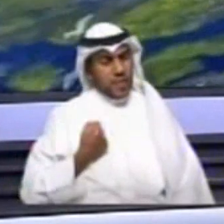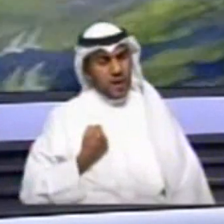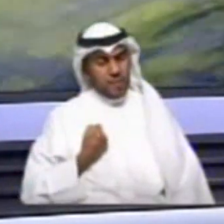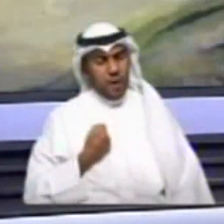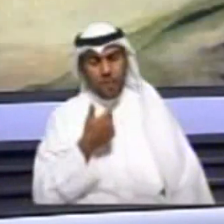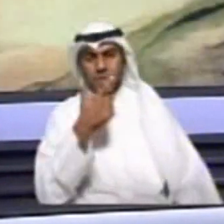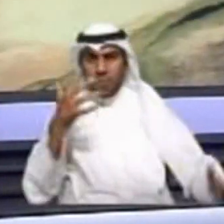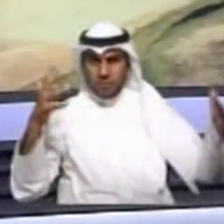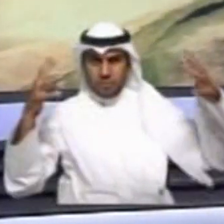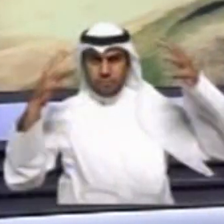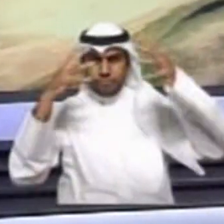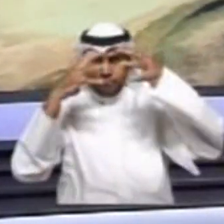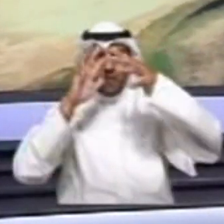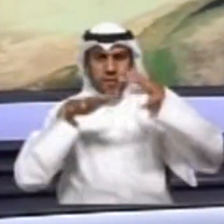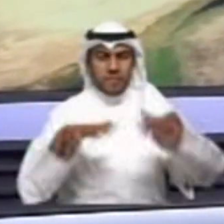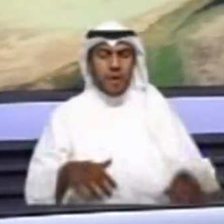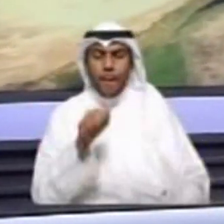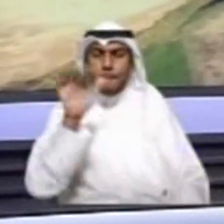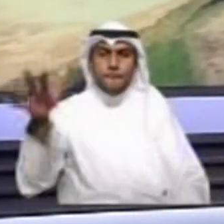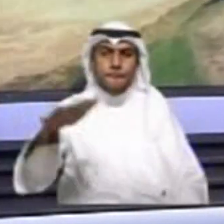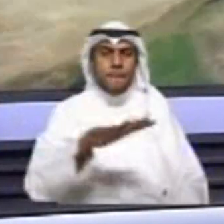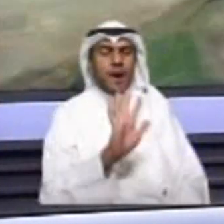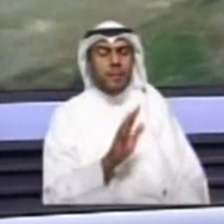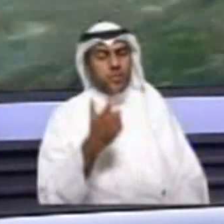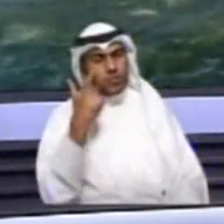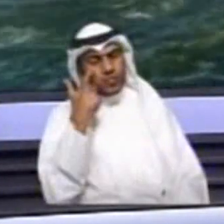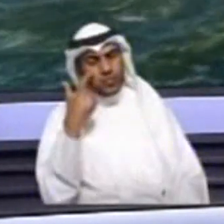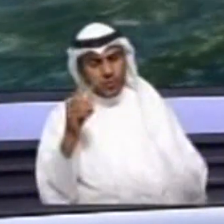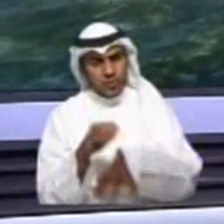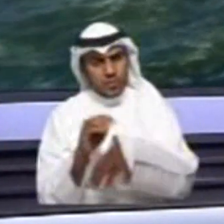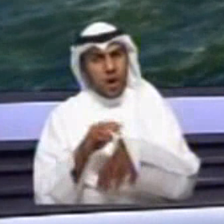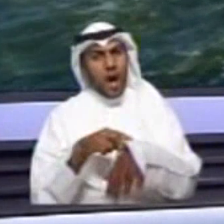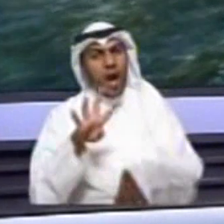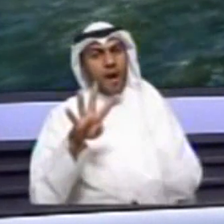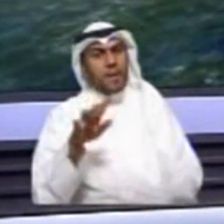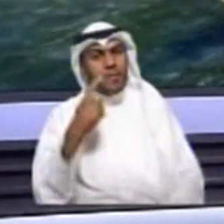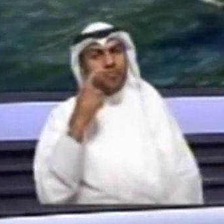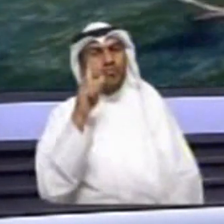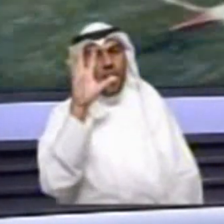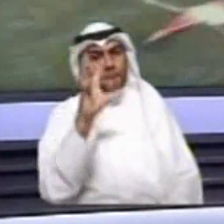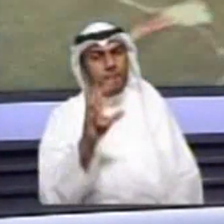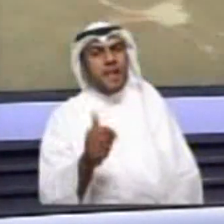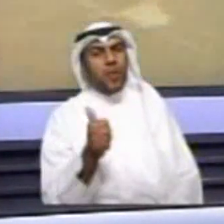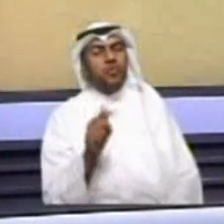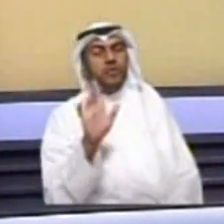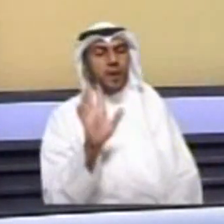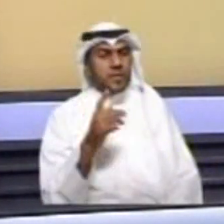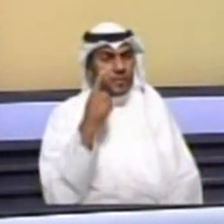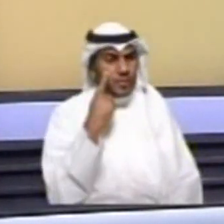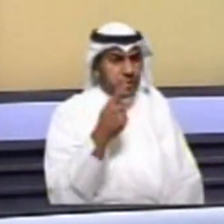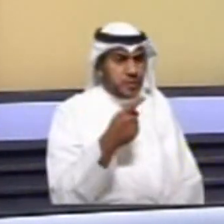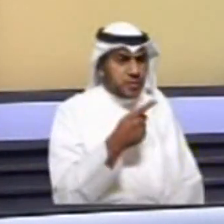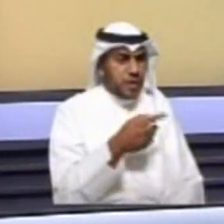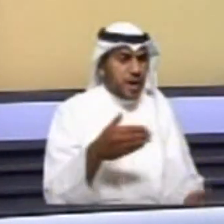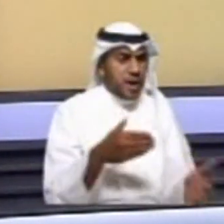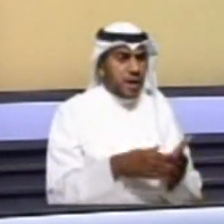السحب الركامية تكون على المناطق البحرية، ففقط ناخذ حذرنا خلال العصر، ومن بعد إن شاء الله مساء تتحسن الطقس، ومرة أخرى